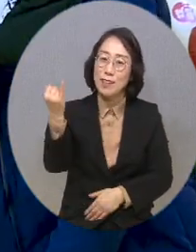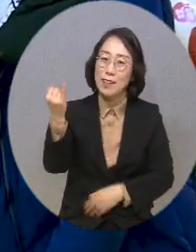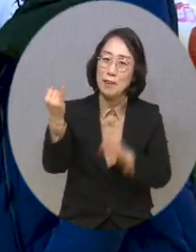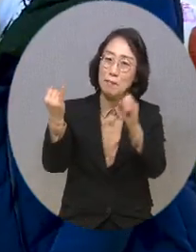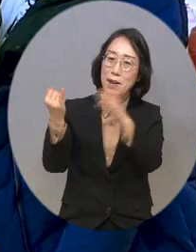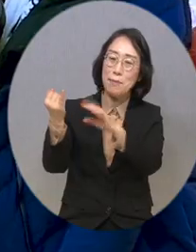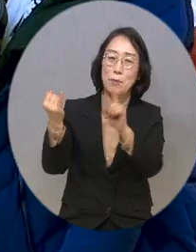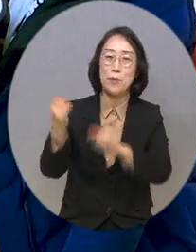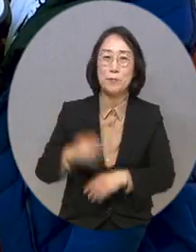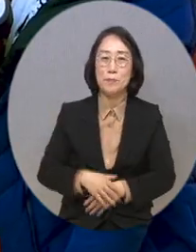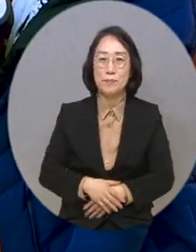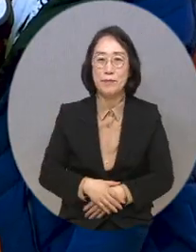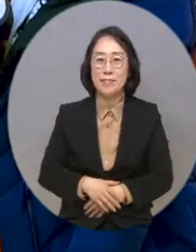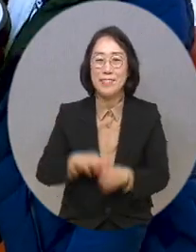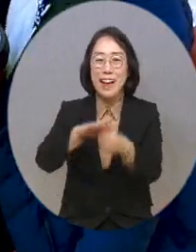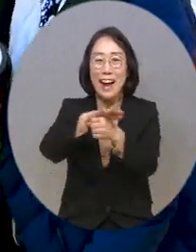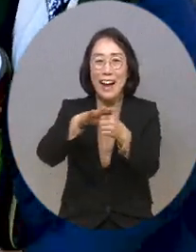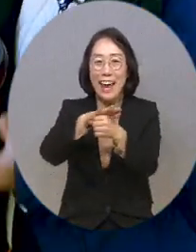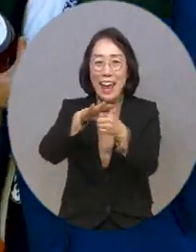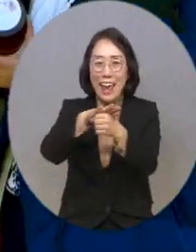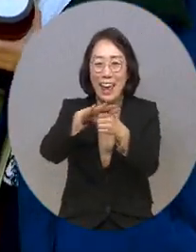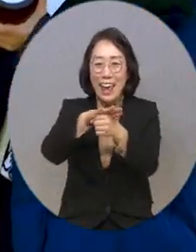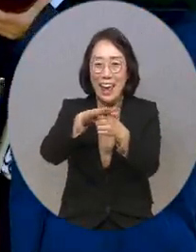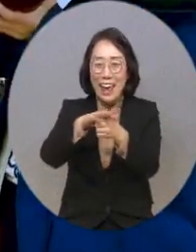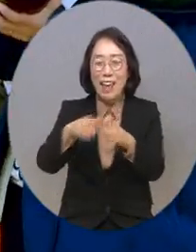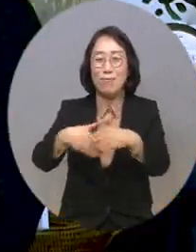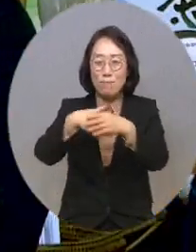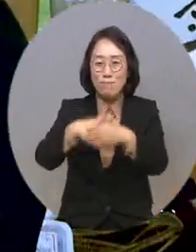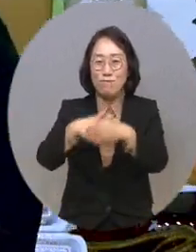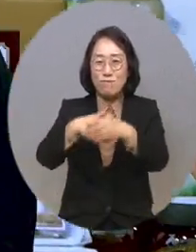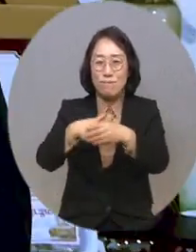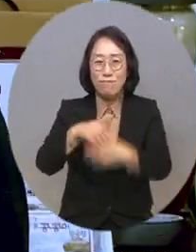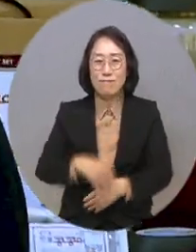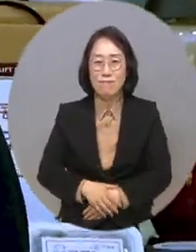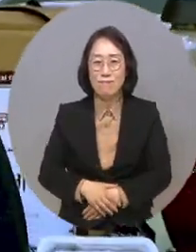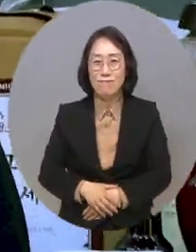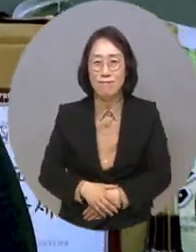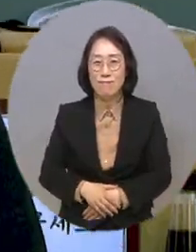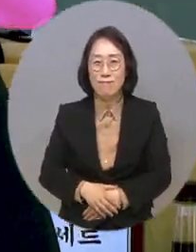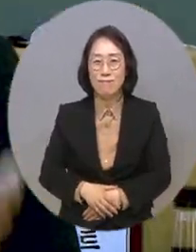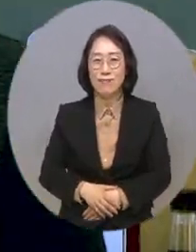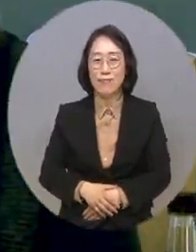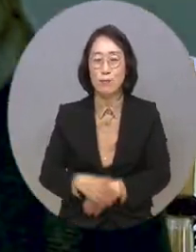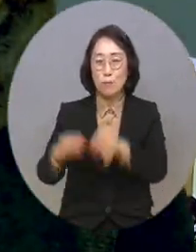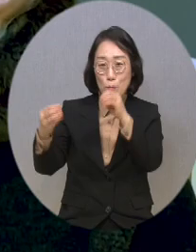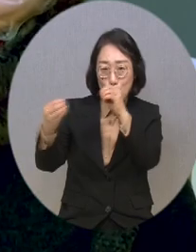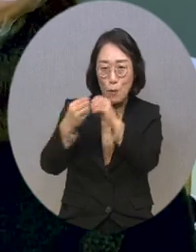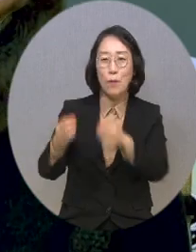예. 사랑해. 감사합니다. 우리 나한테 하려 그래요. 아.